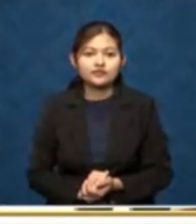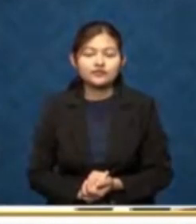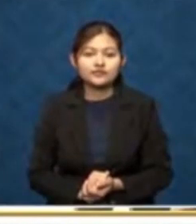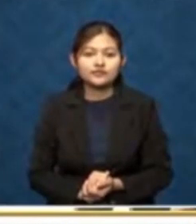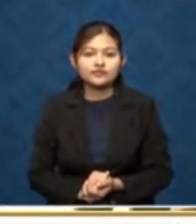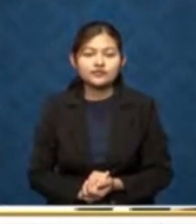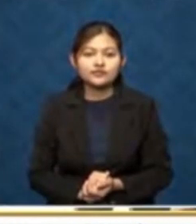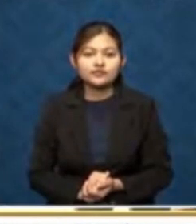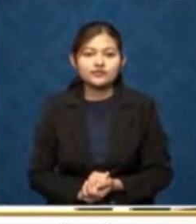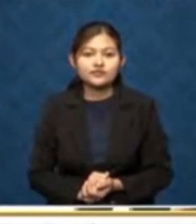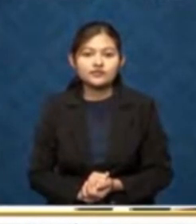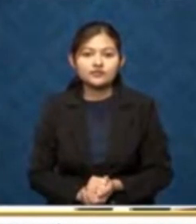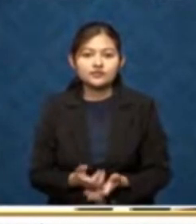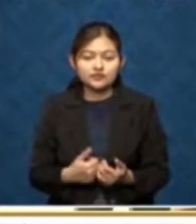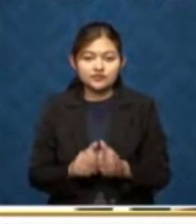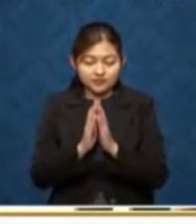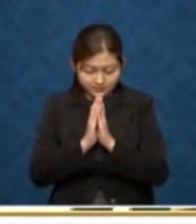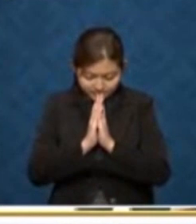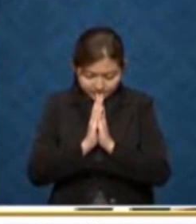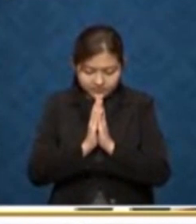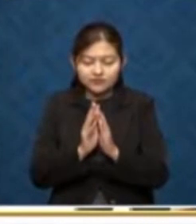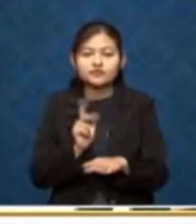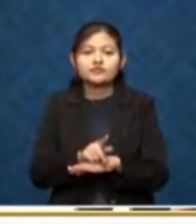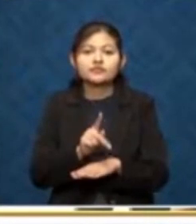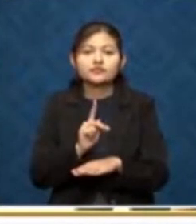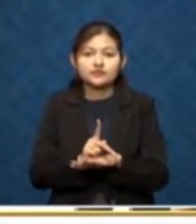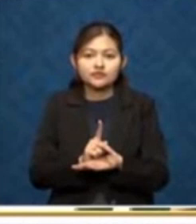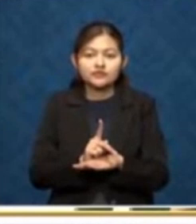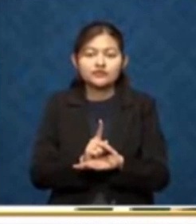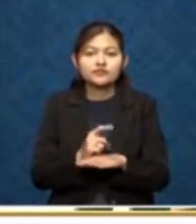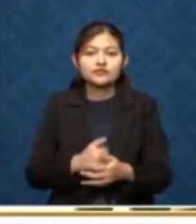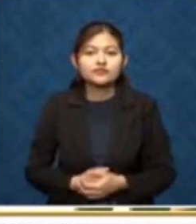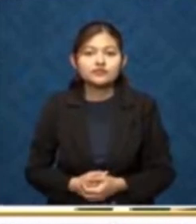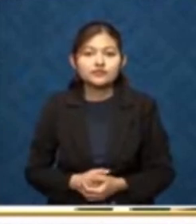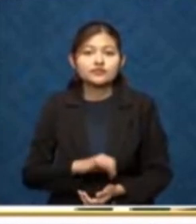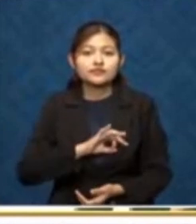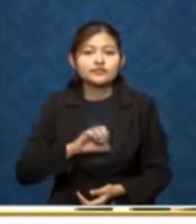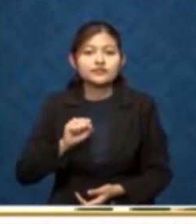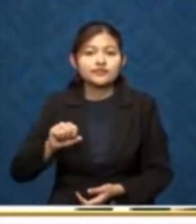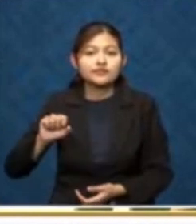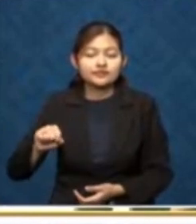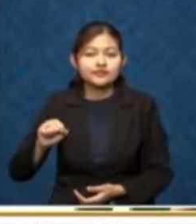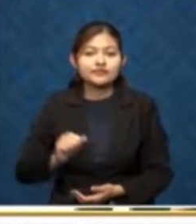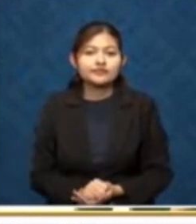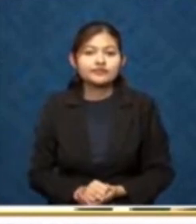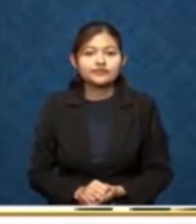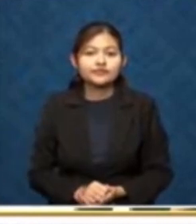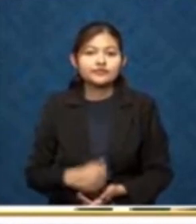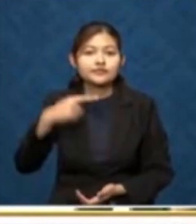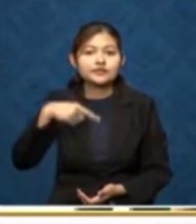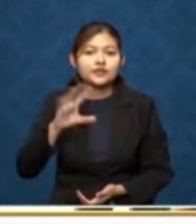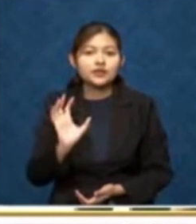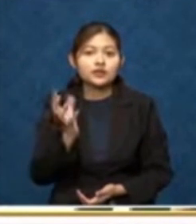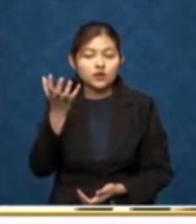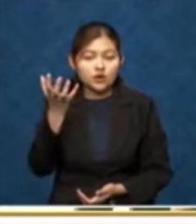ท่านประธานที่เคารพครับกระผมนายสุภภกรกิตยาธิคุณผู้แทนราษฎรจากจังหวัดพิษณุโลกเขต5อำเภอน